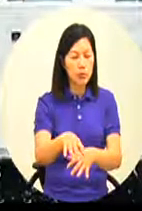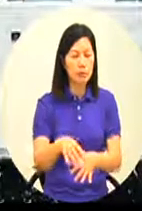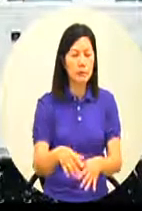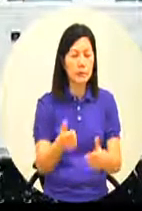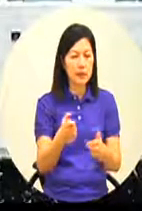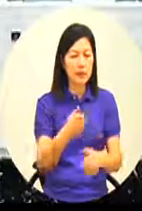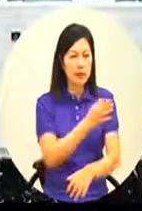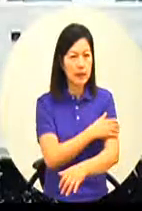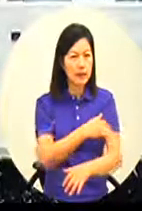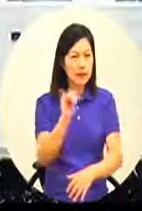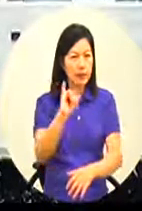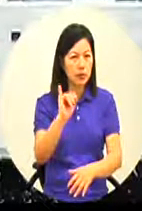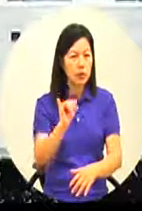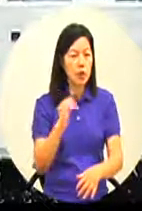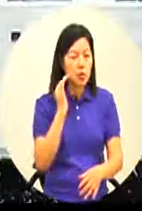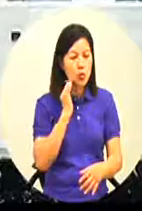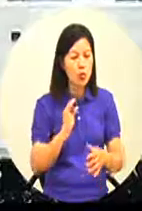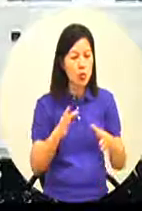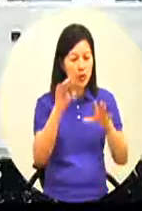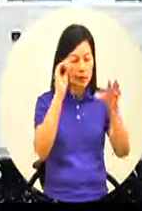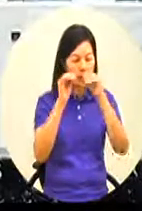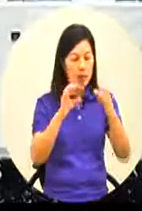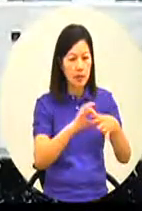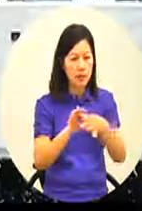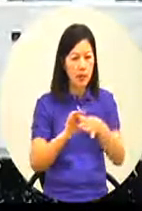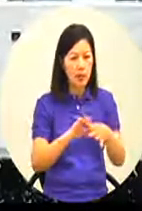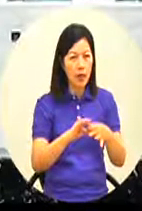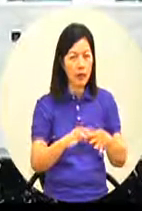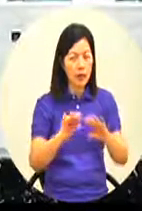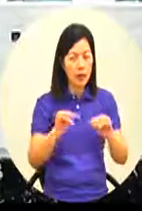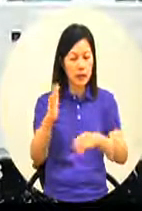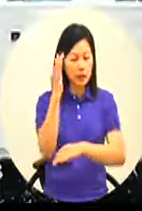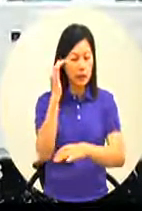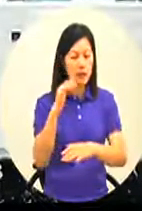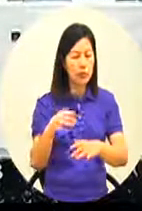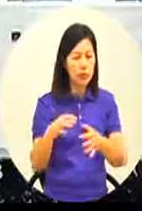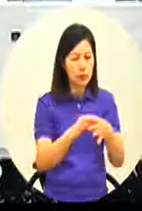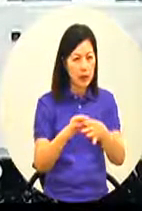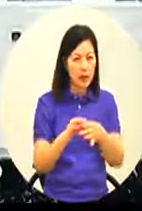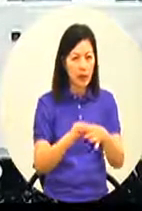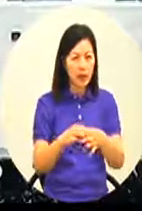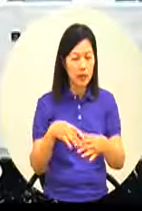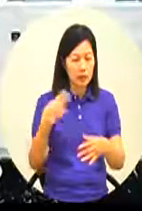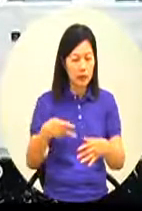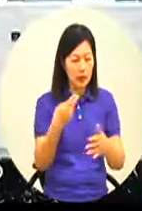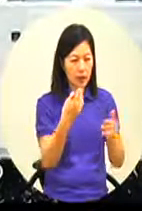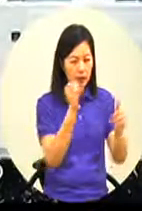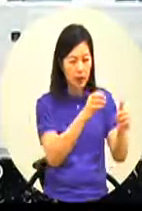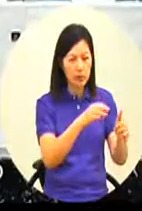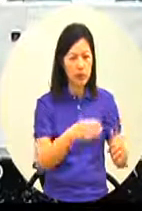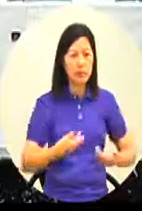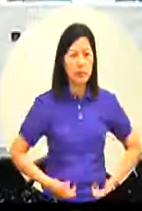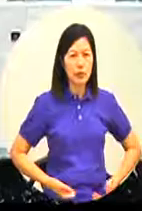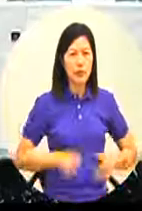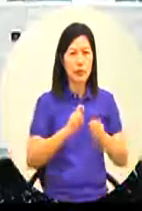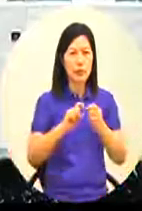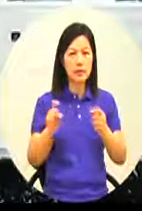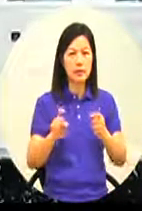陈议员如果还要相关的资料，请地政局保持联络以提供哈。谢谢，休息10分钟。